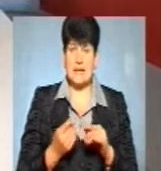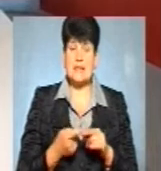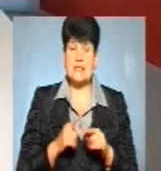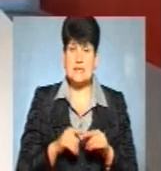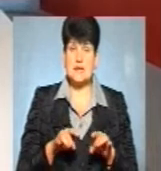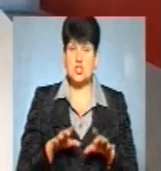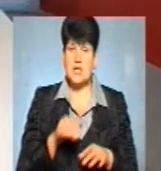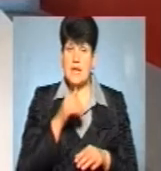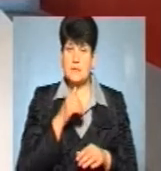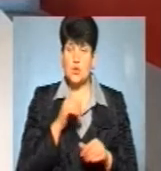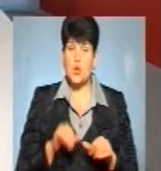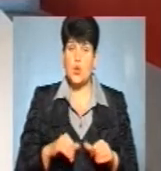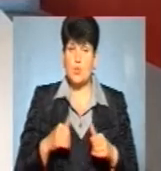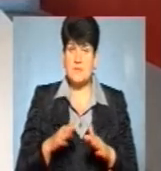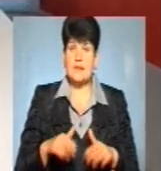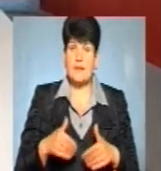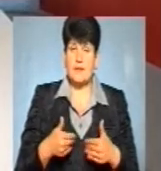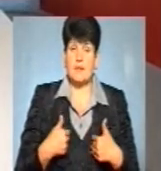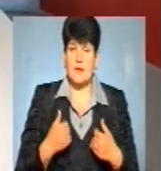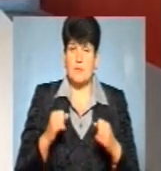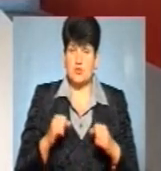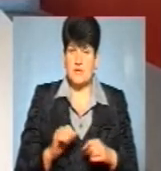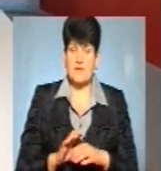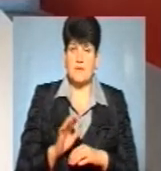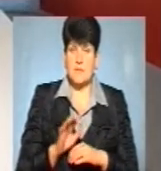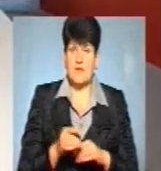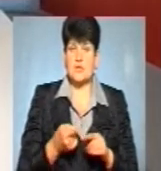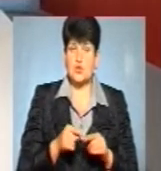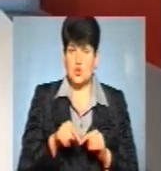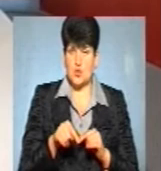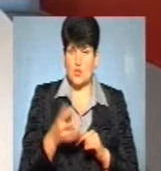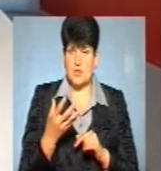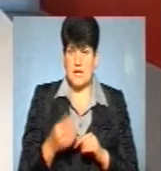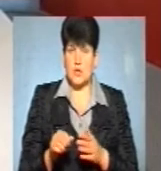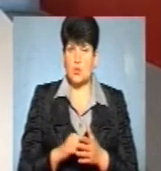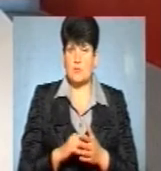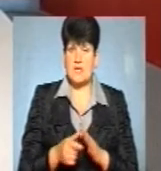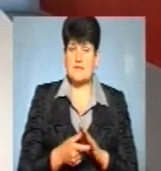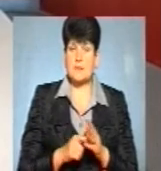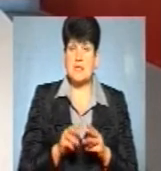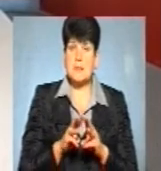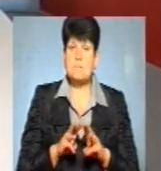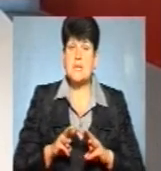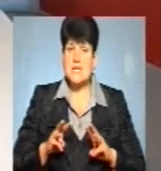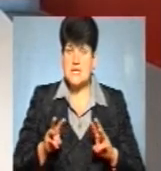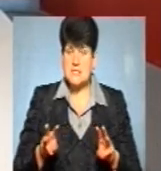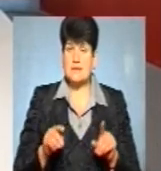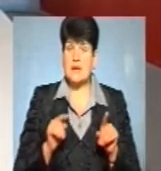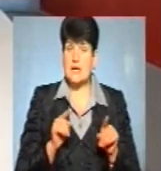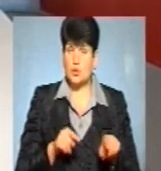експертної комісії і надало нам можливість відправити цього ж дня документацію на Кабінет міністрів для того, щоб ми